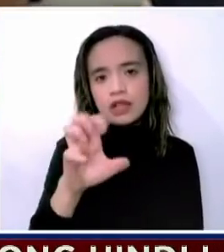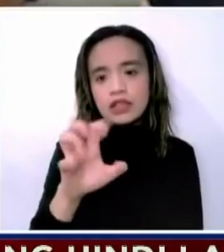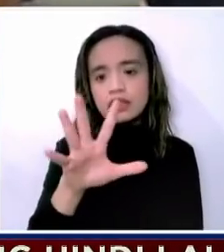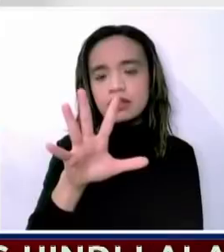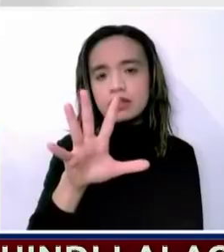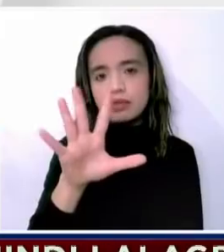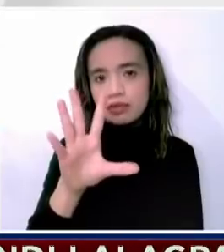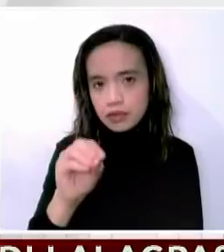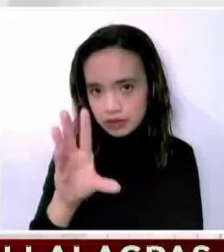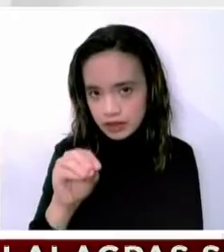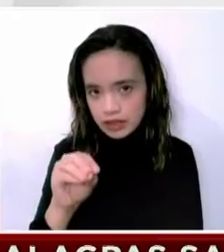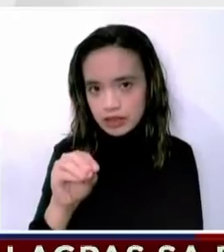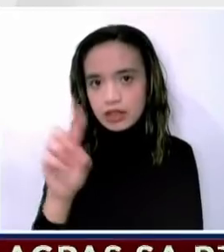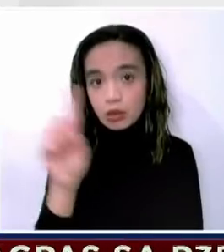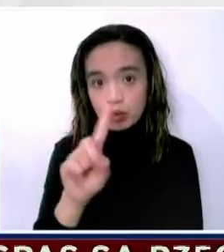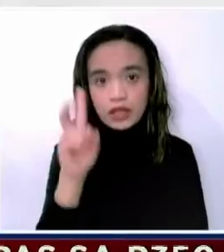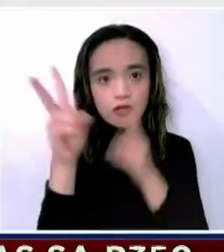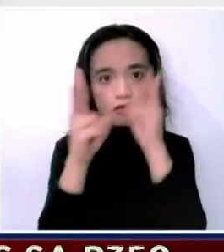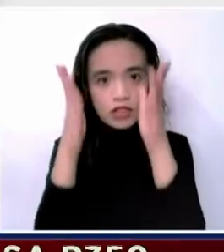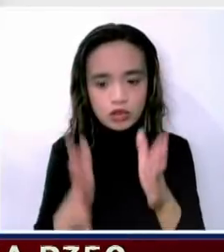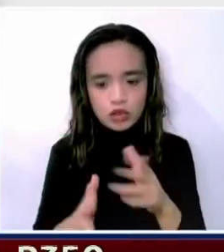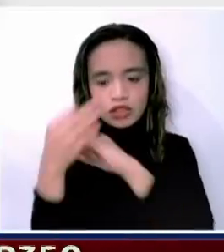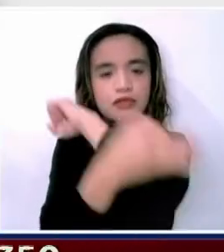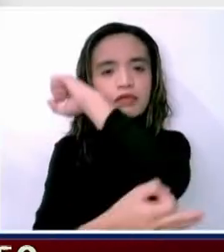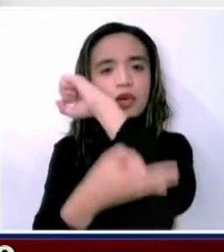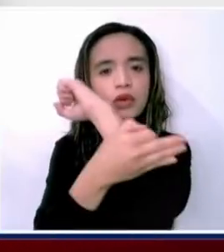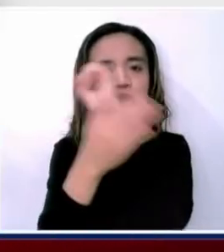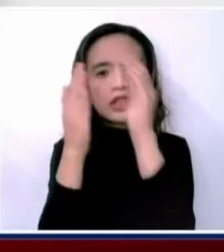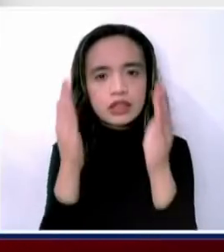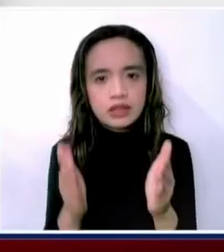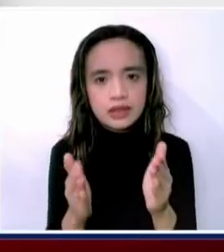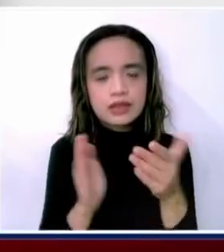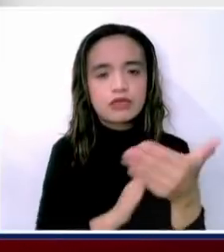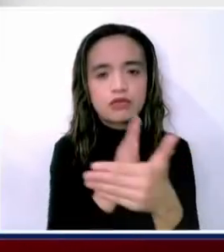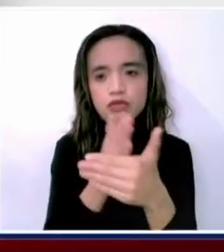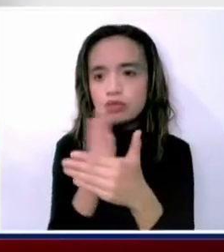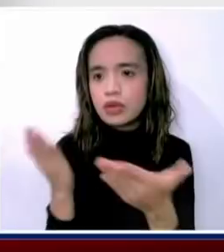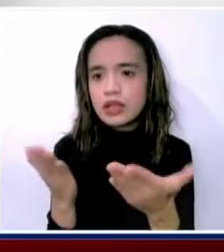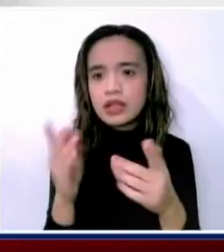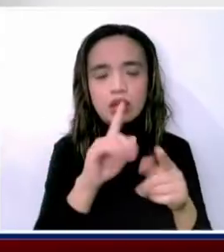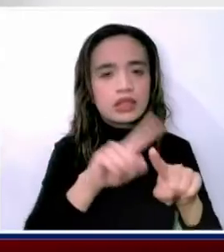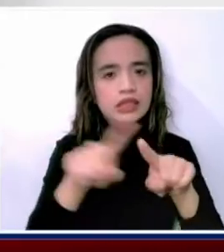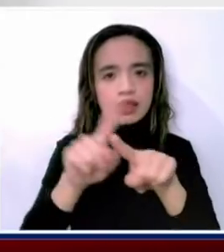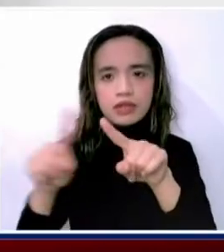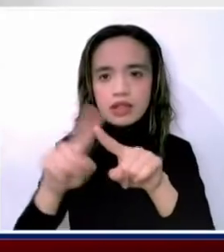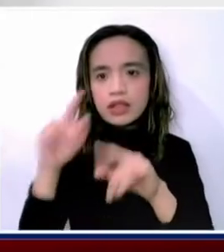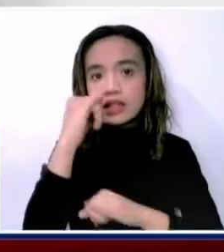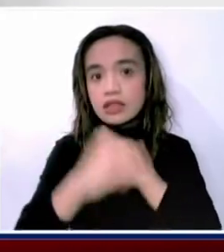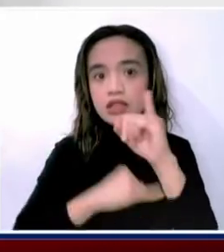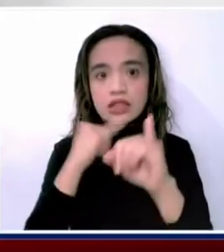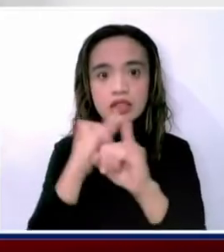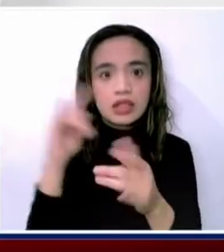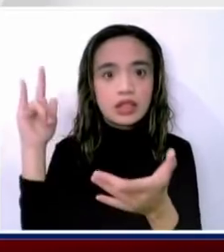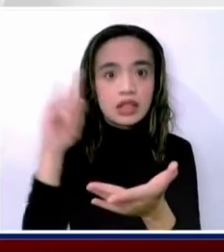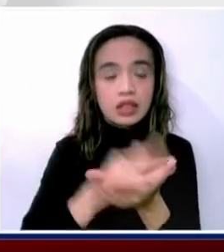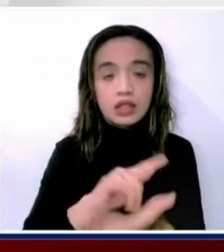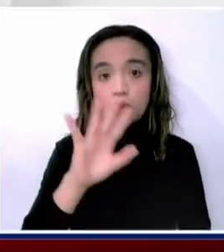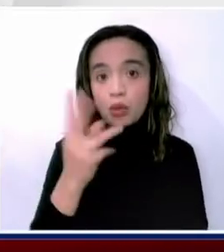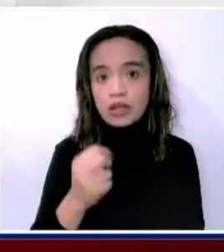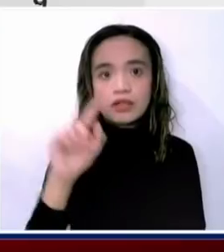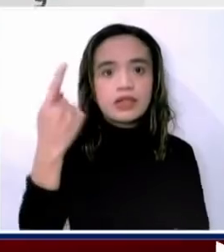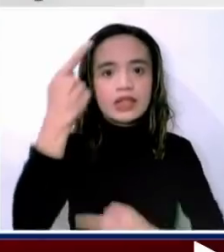foreign tourist ang dumating sa Pilipinas sa iba't ibang international airport sa bansa sa unang araw na pwede